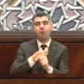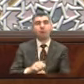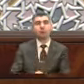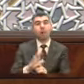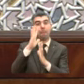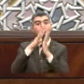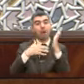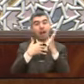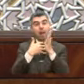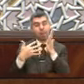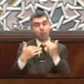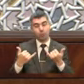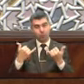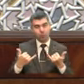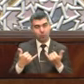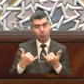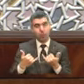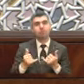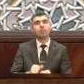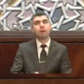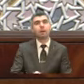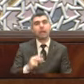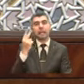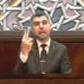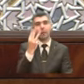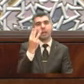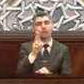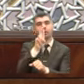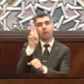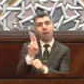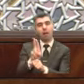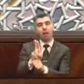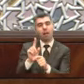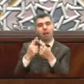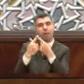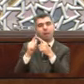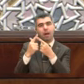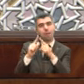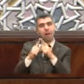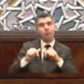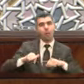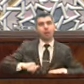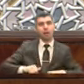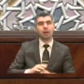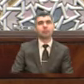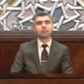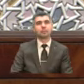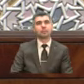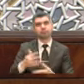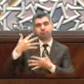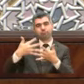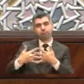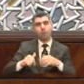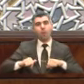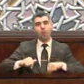الأعمال اليوم 32 سؤالا شفاهيا موزع على القطاعات التالية: التجهيز